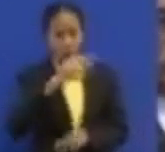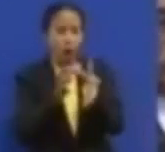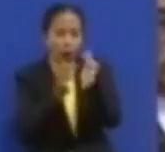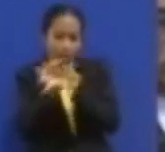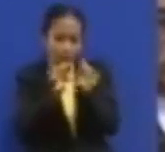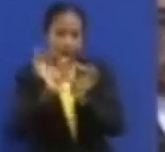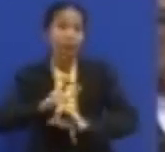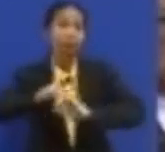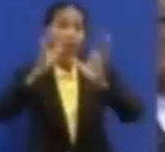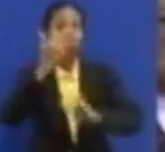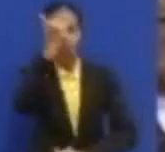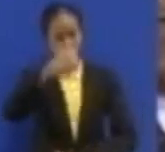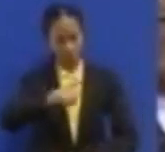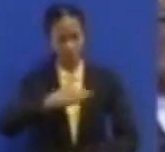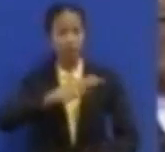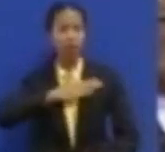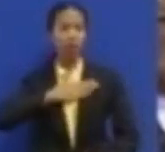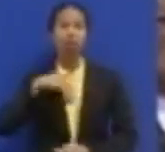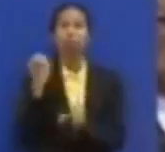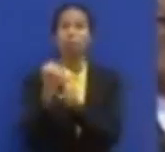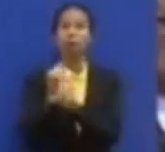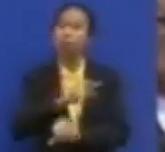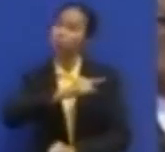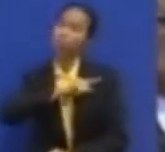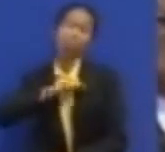ที่ให้ดีที่สุดกราบขอบคุณท่านประธานครับ